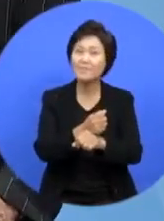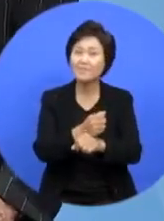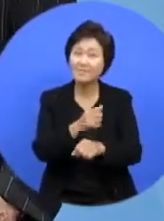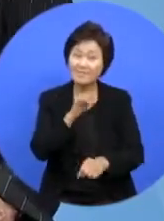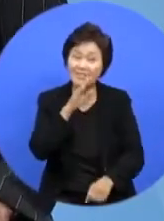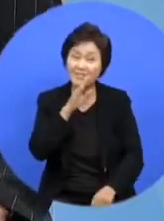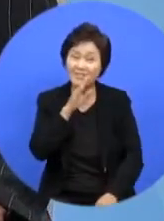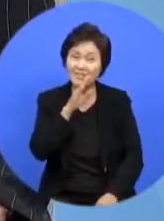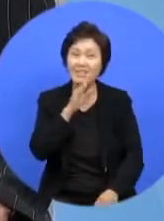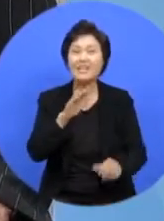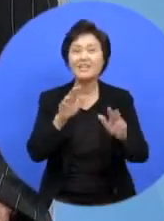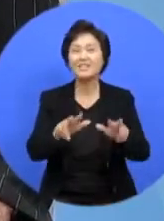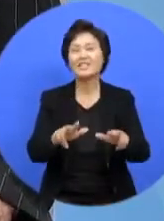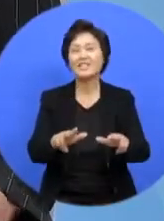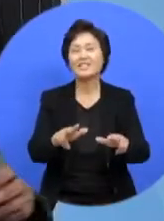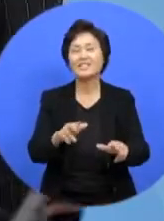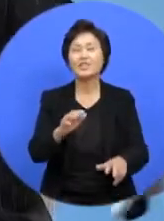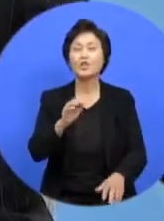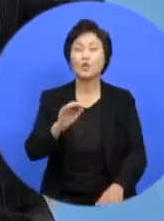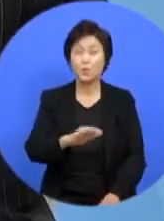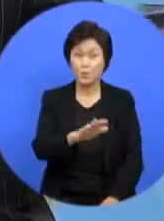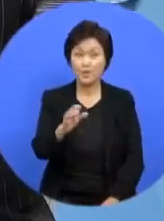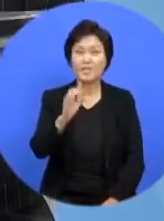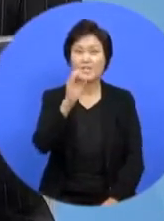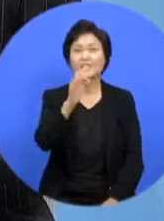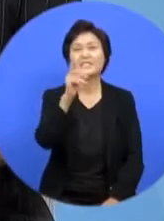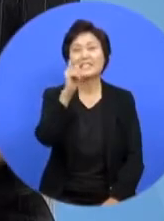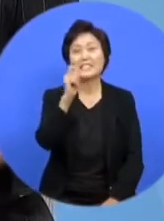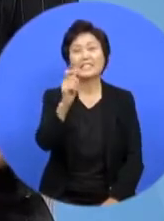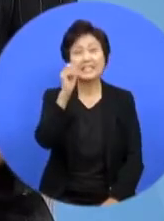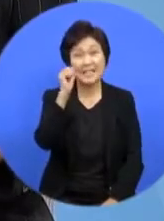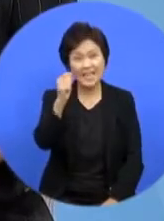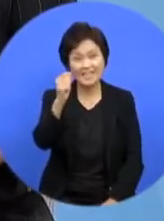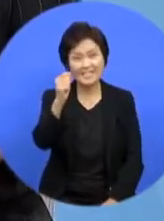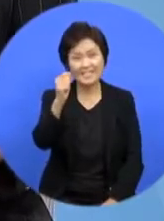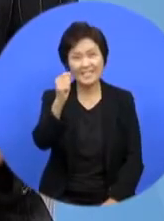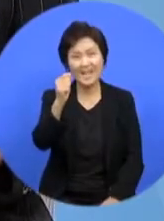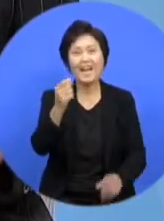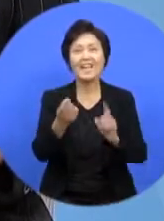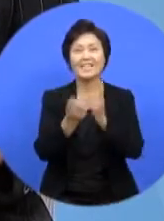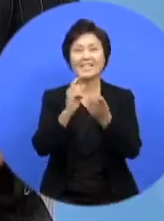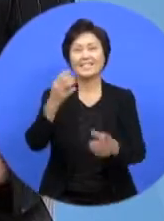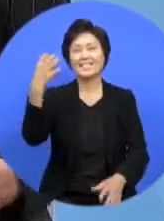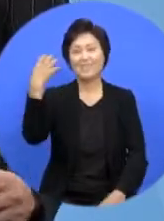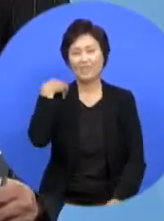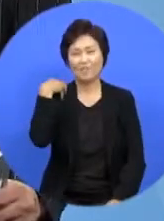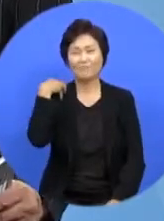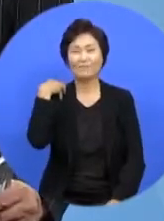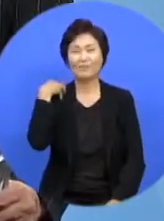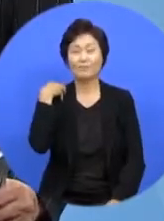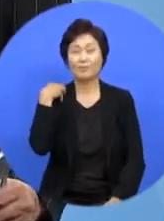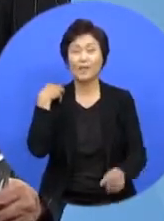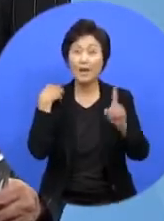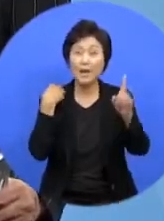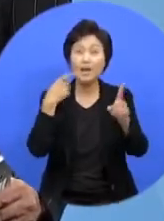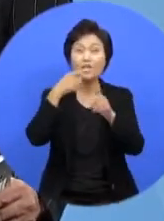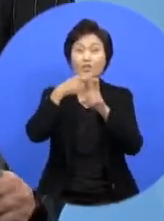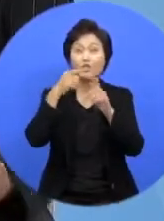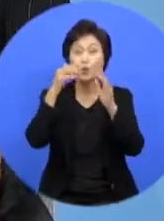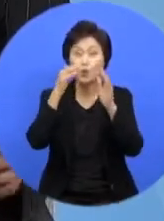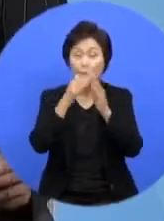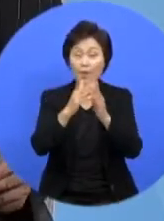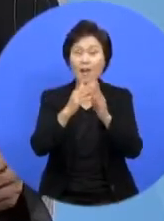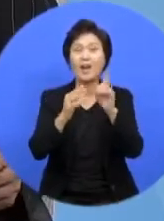우리 CTS와 같이 하시면 돼요. 그렇죠, 그렇죠. 이게 좀 많은 자료가 확보돼 있고 빅데이터가 다 있어요. 그러니까 한 교회 한 학교 세우기 운동